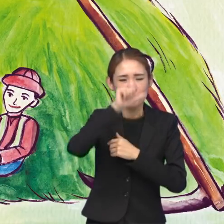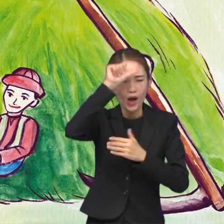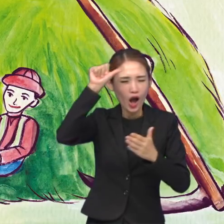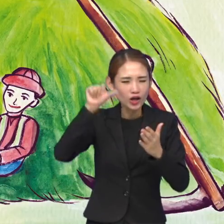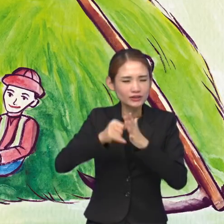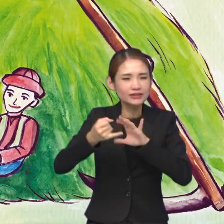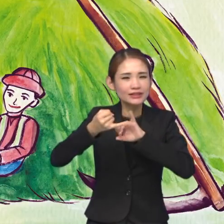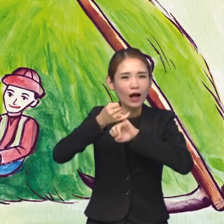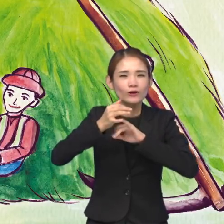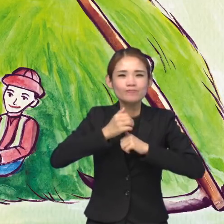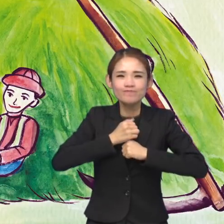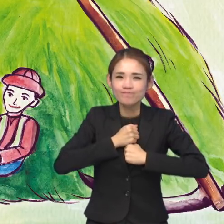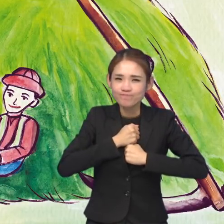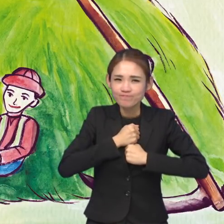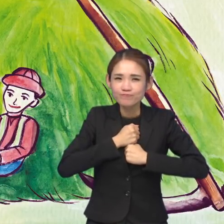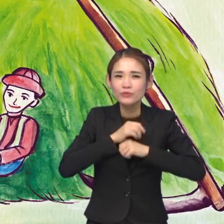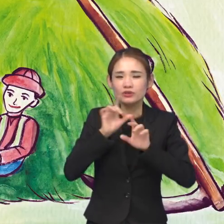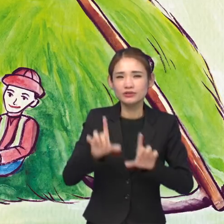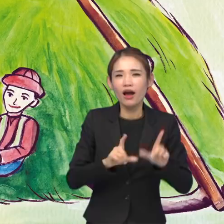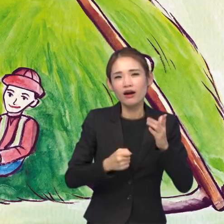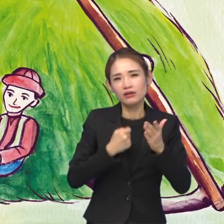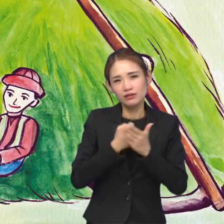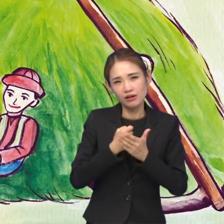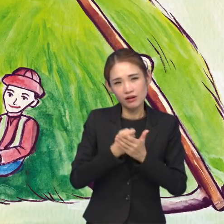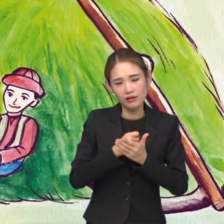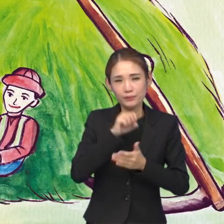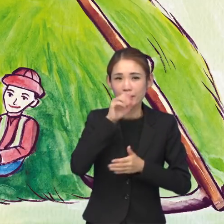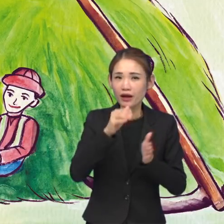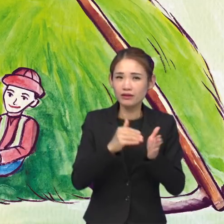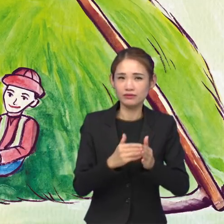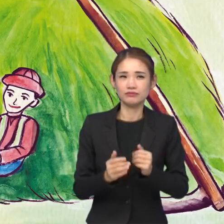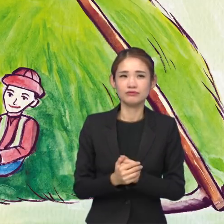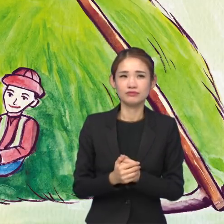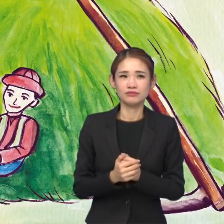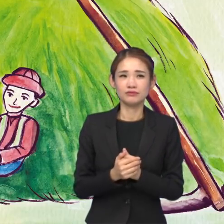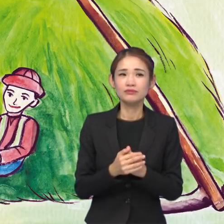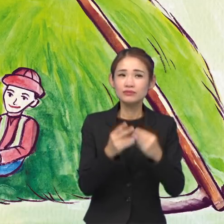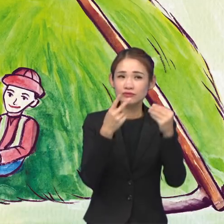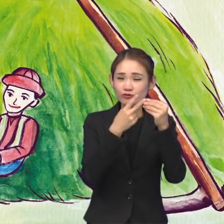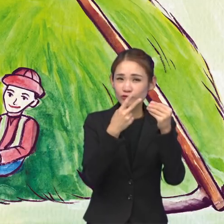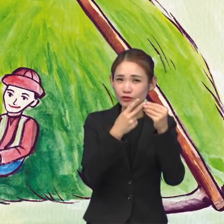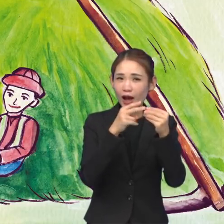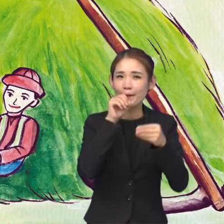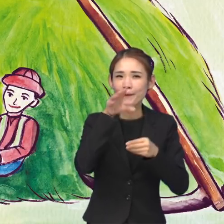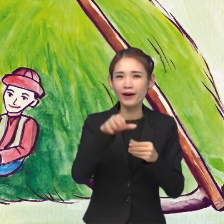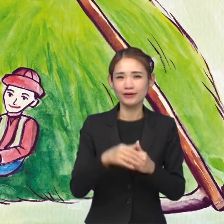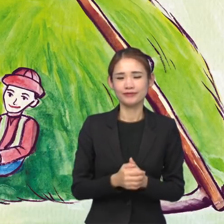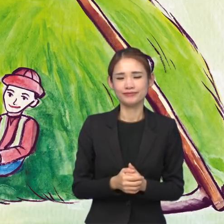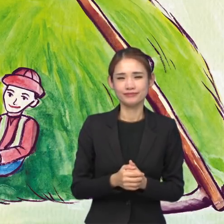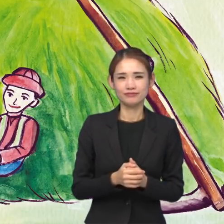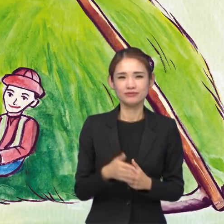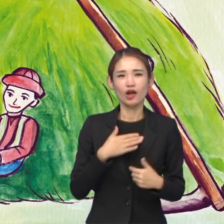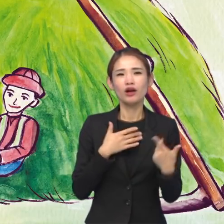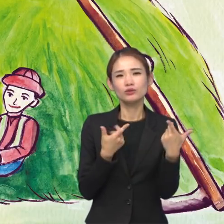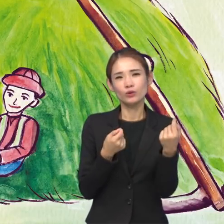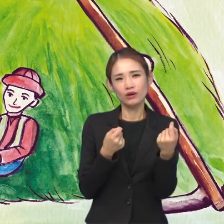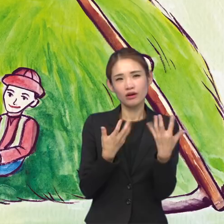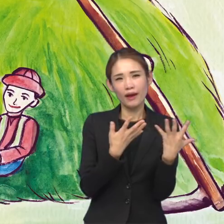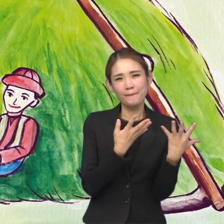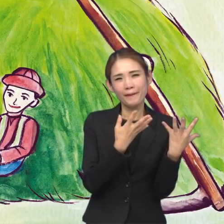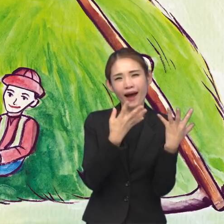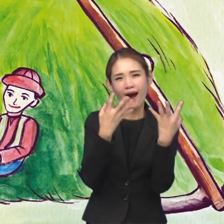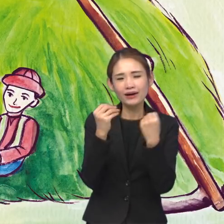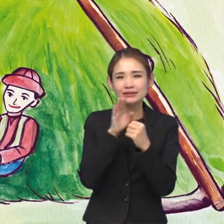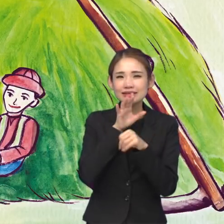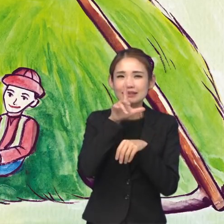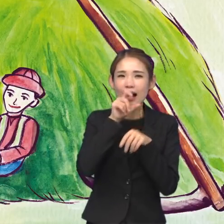잘 지키며 살 텐데 라고 말했어요 그러자 둘째도 말했어요 나도 이렇게 많은 참새